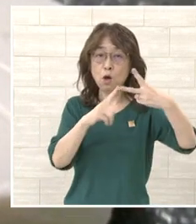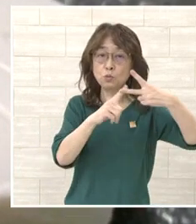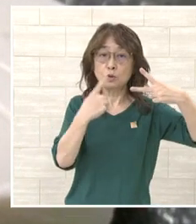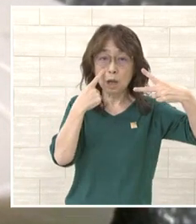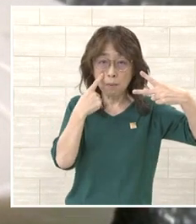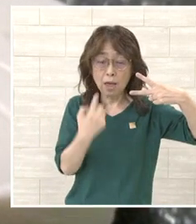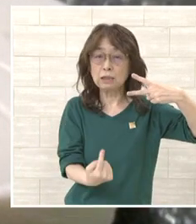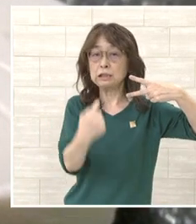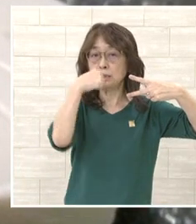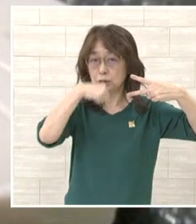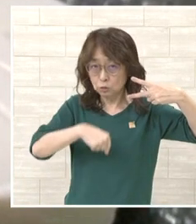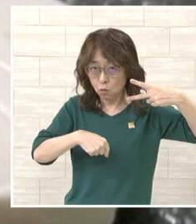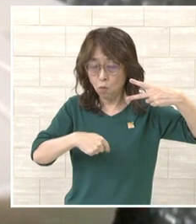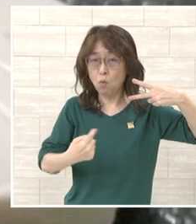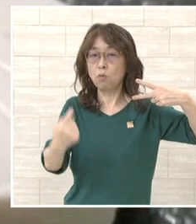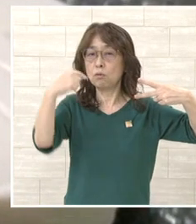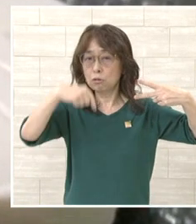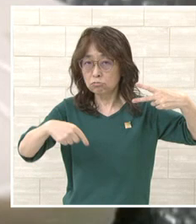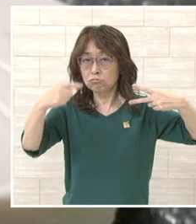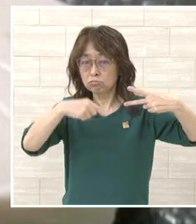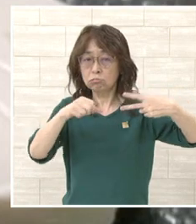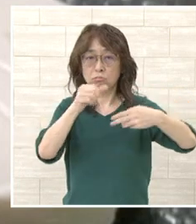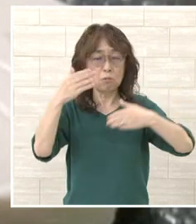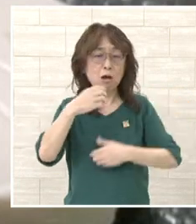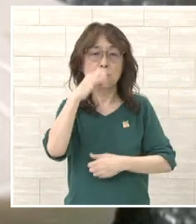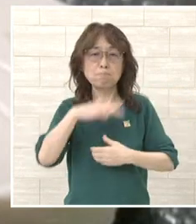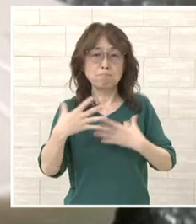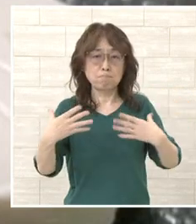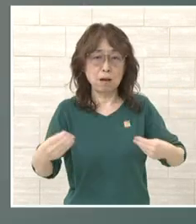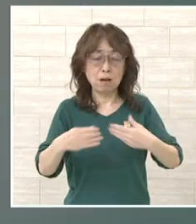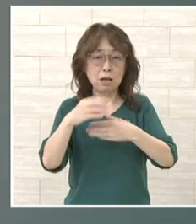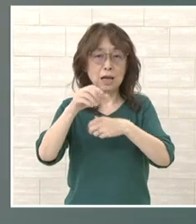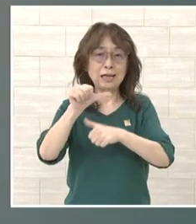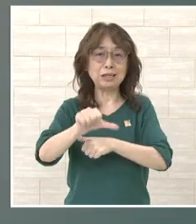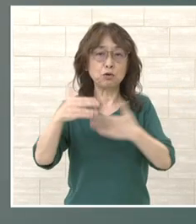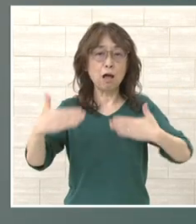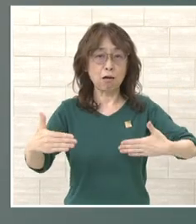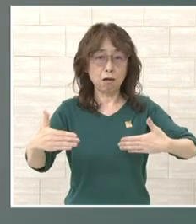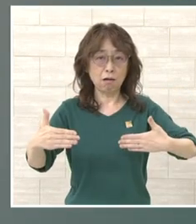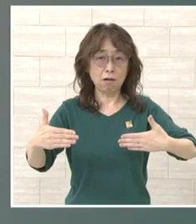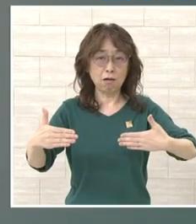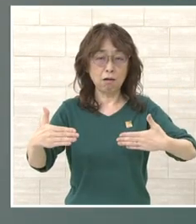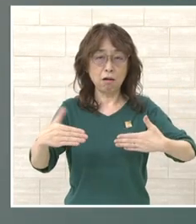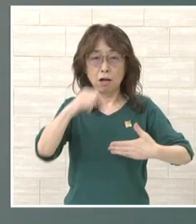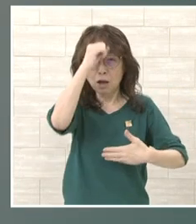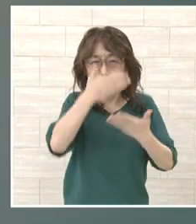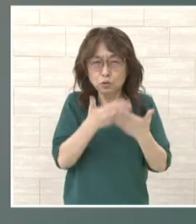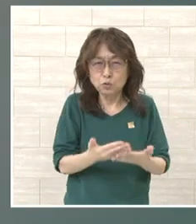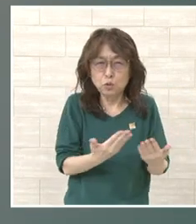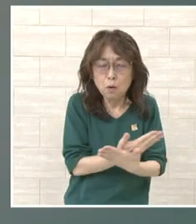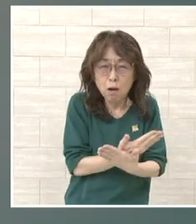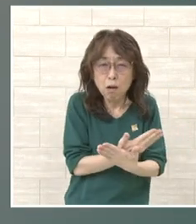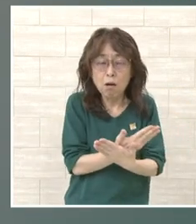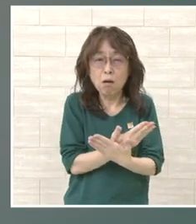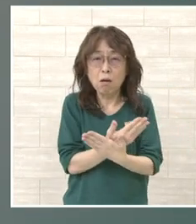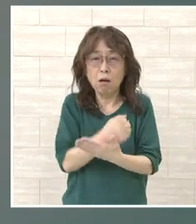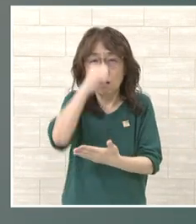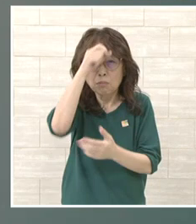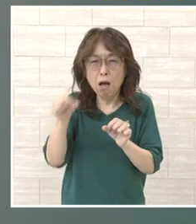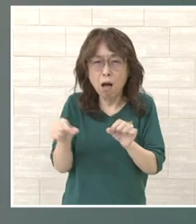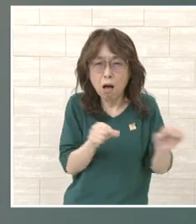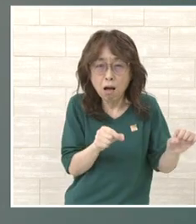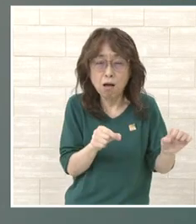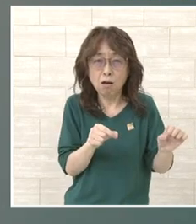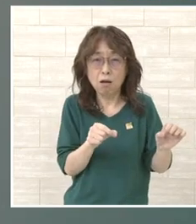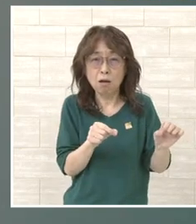ずつ5日間飲むことが基本とされています。 重症化したり長引いたりで、いろんな後遺症で